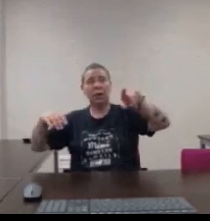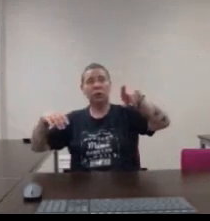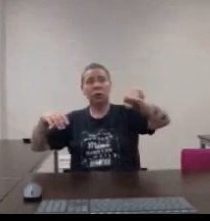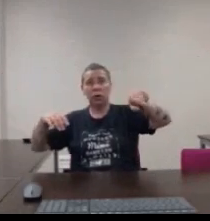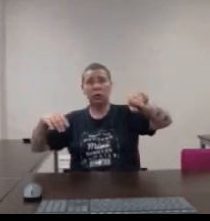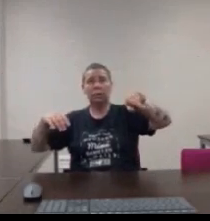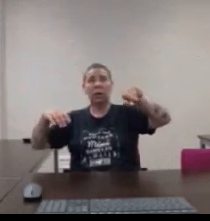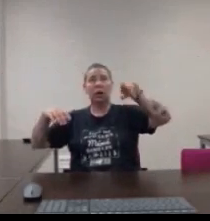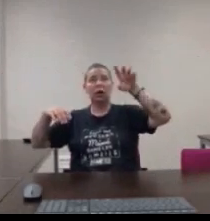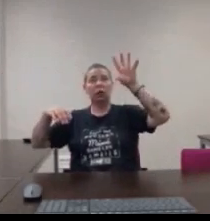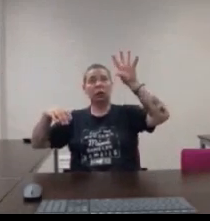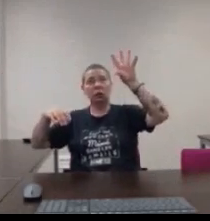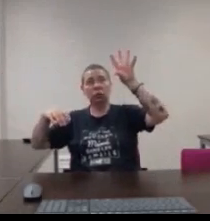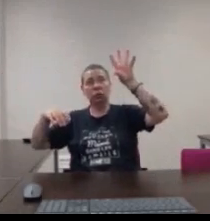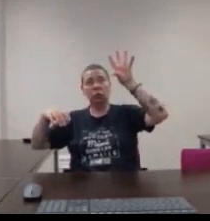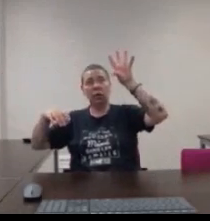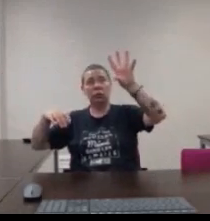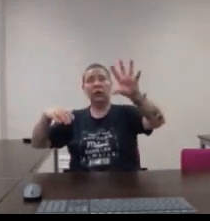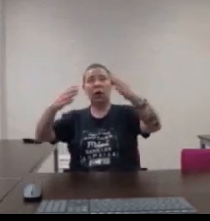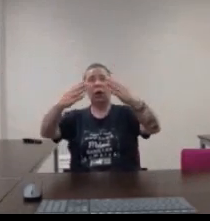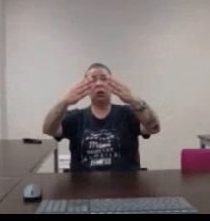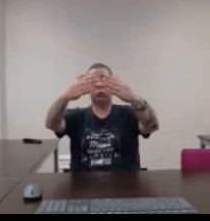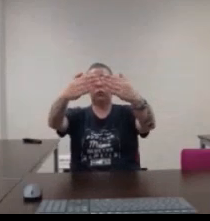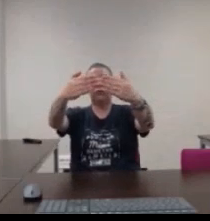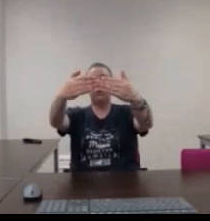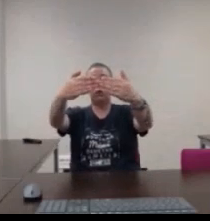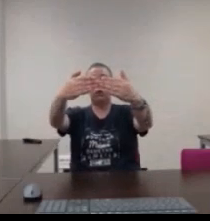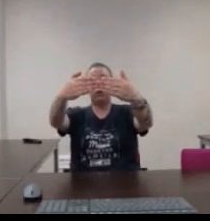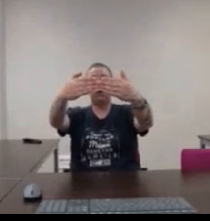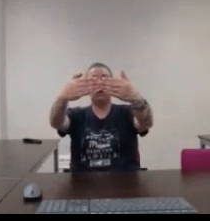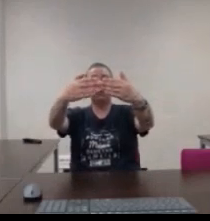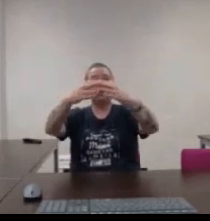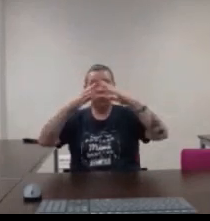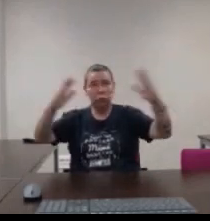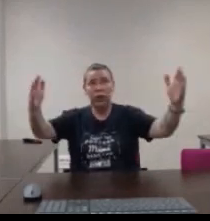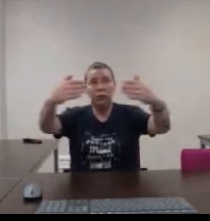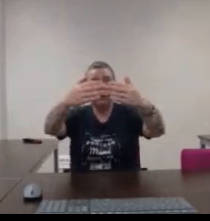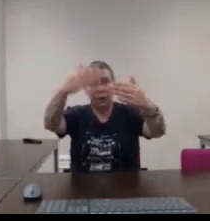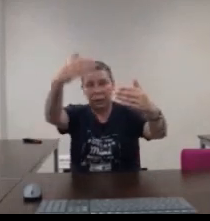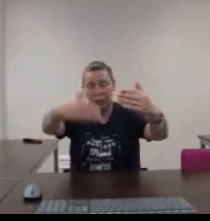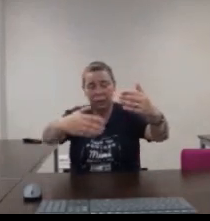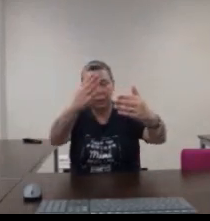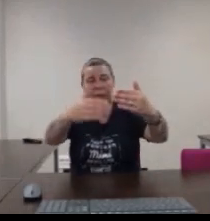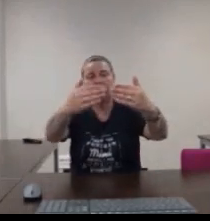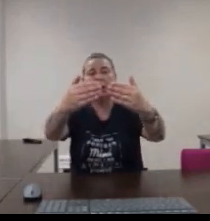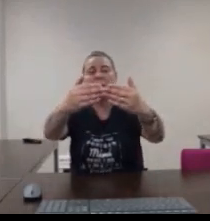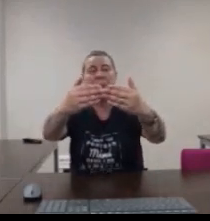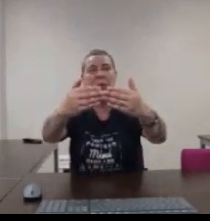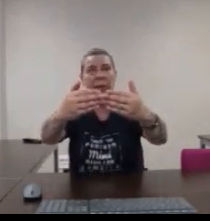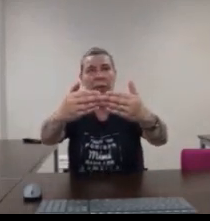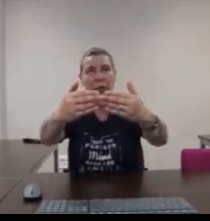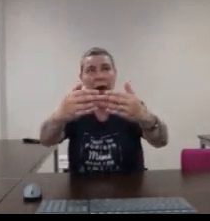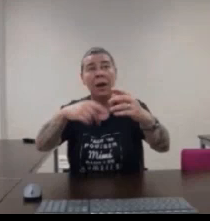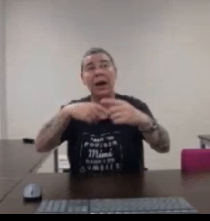Dans le schéma de gauche, on se rend compte que les 2 écrans sont vraiment tous les deux, enfin l'espace entre les